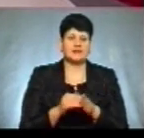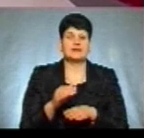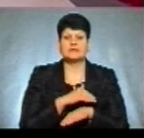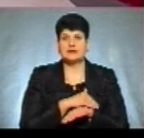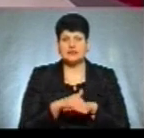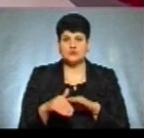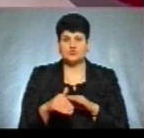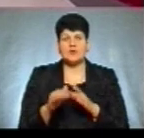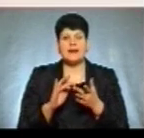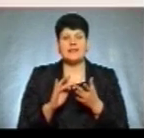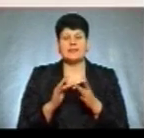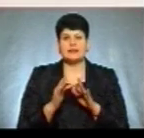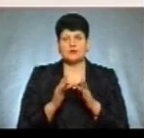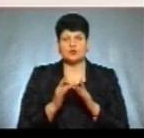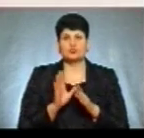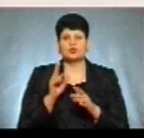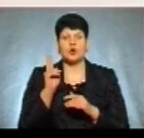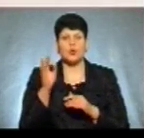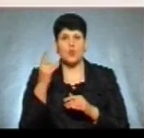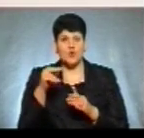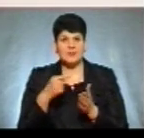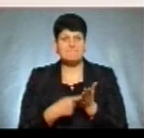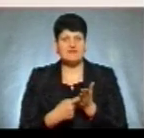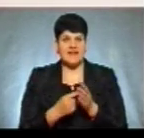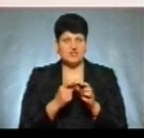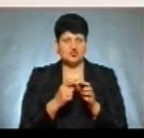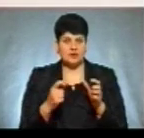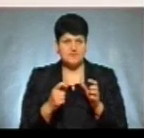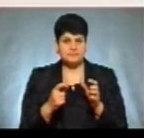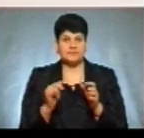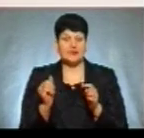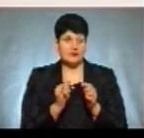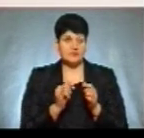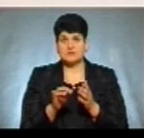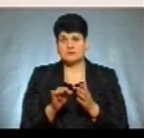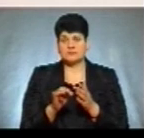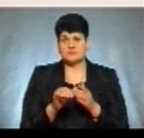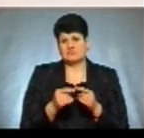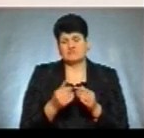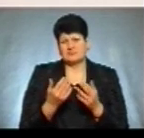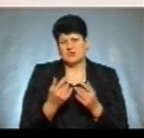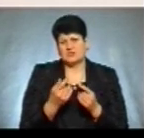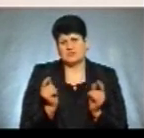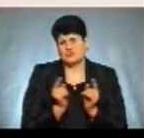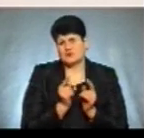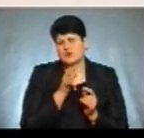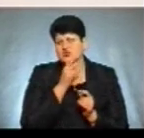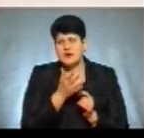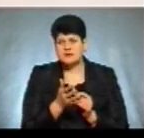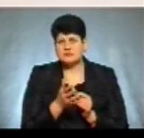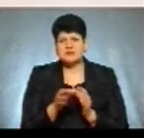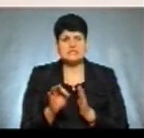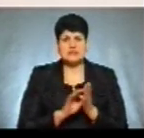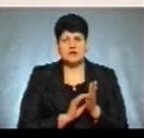на адресу електронно прийде код підтвердження. І буквально через деякий дуже незначний час